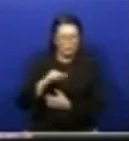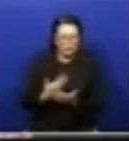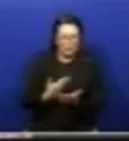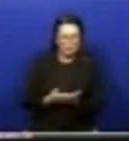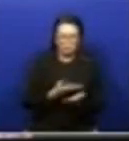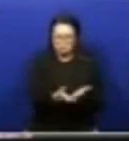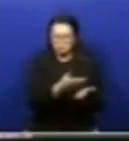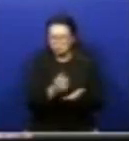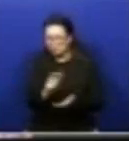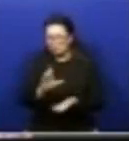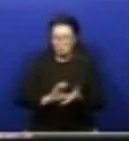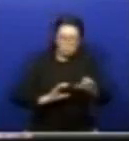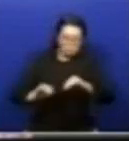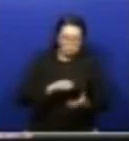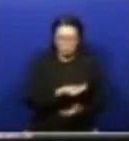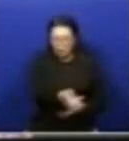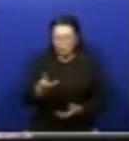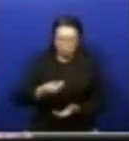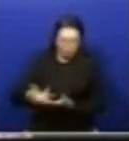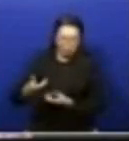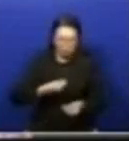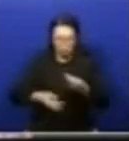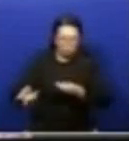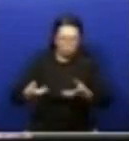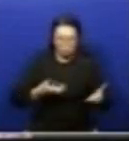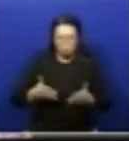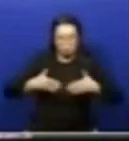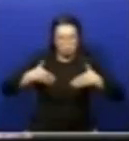นุกสนานเลยแจกแจกแจกจ่ายจ่ายจ่าย